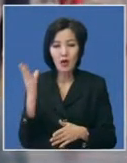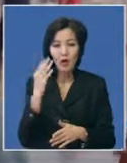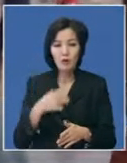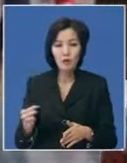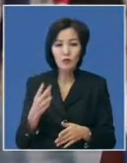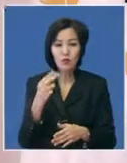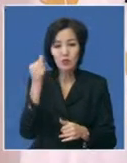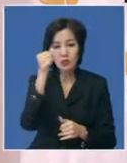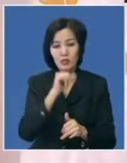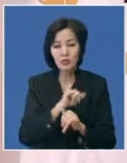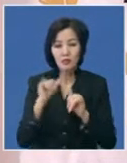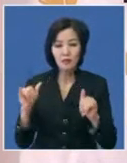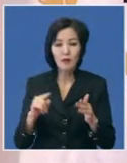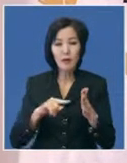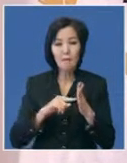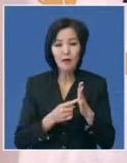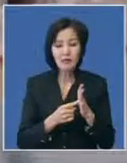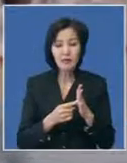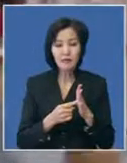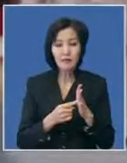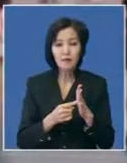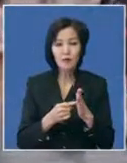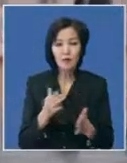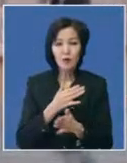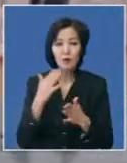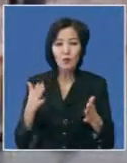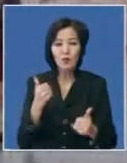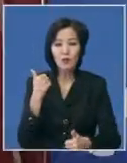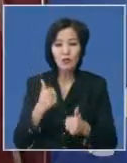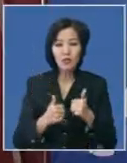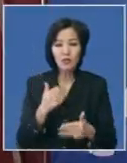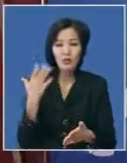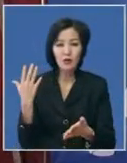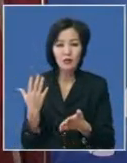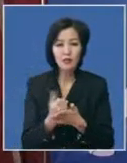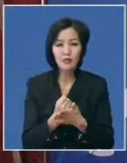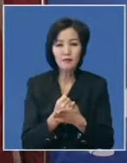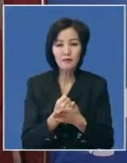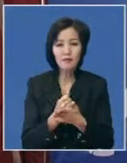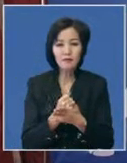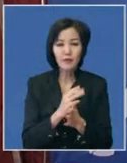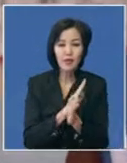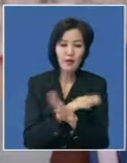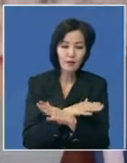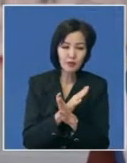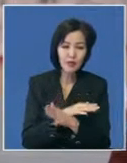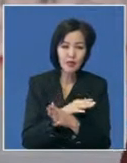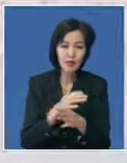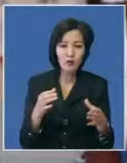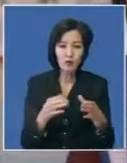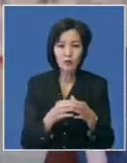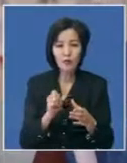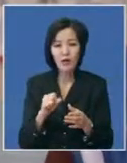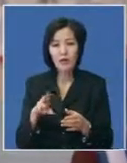соңғы 2 жылы дамып келеді. Мақсаттарым үлкен-үлкен клубтарға түсу, БК Капчагай клубтары бар, Атырау